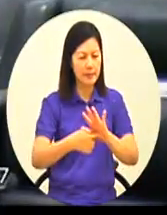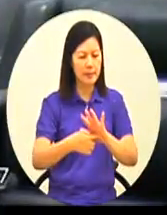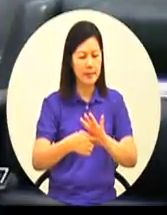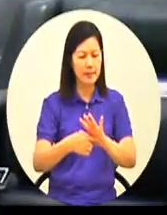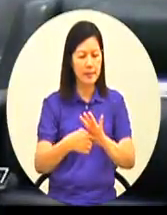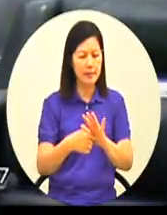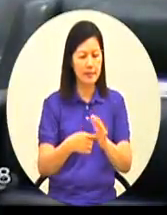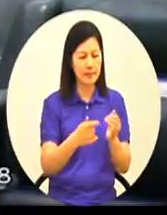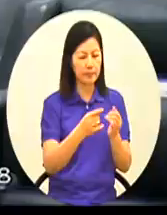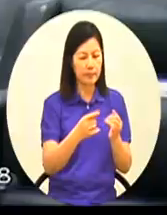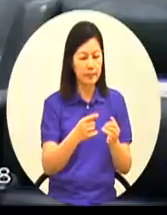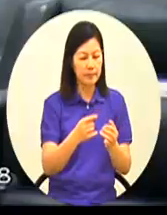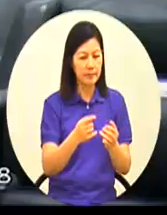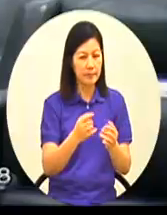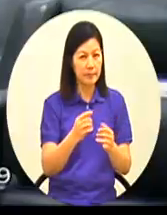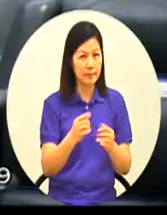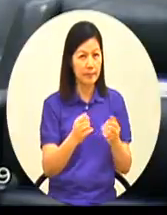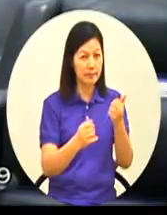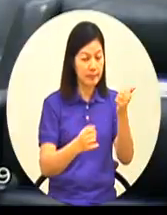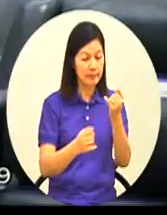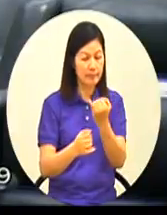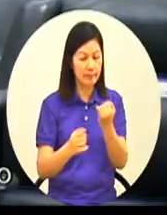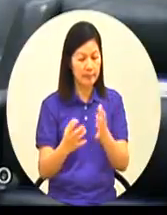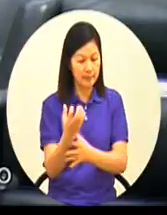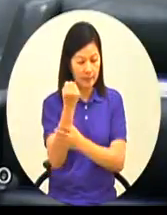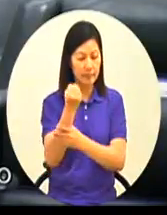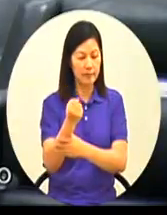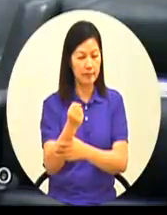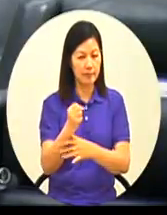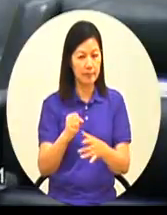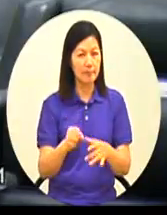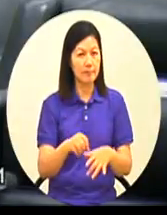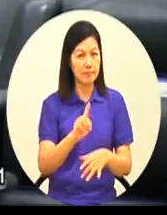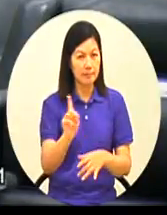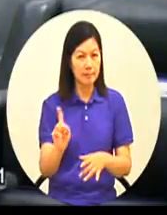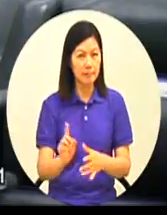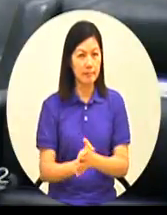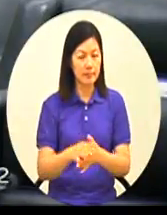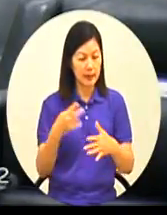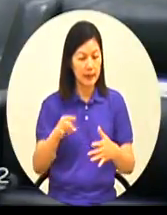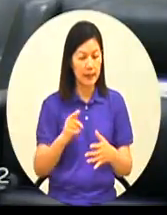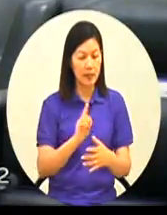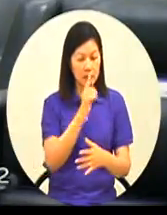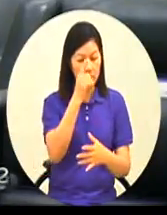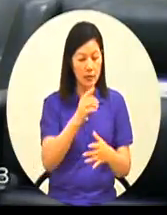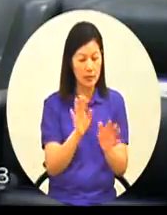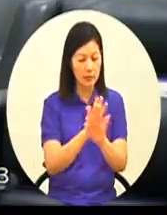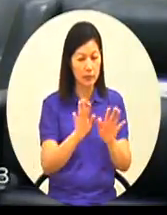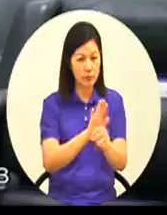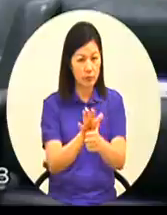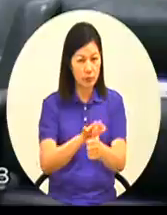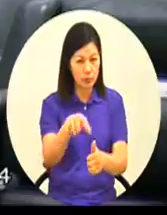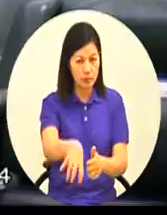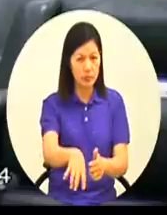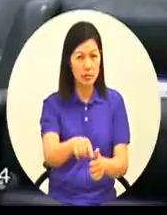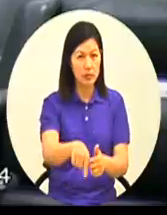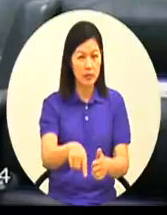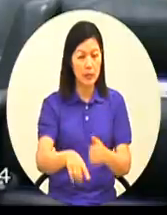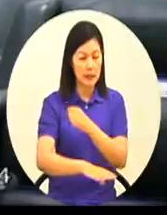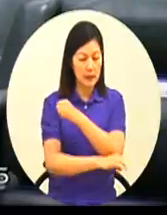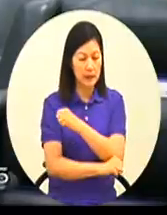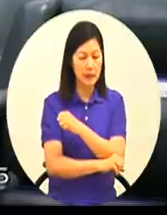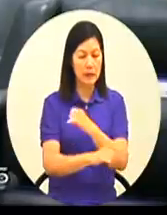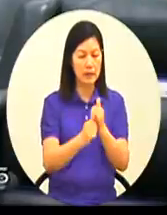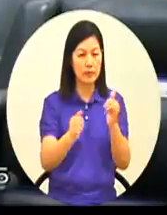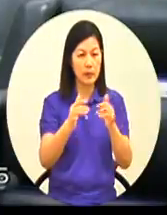雄。 是， 好，那另外刚刚有在讲这个单一窗口的部分，以及我想其实我们在基层民政局有